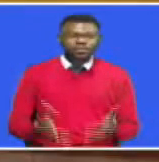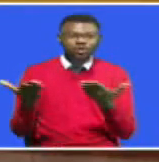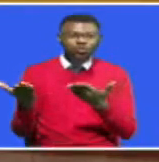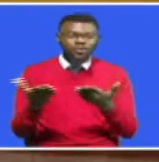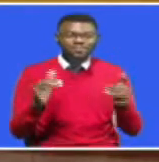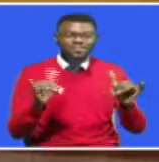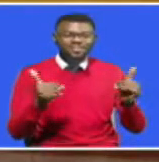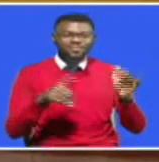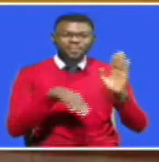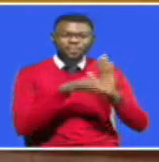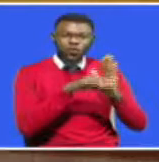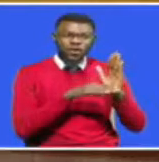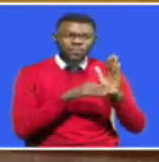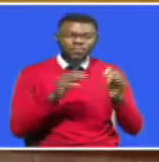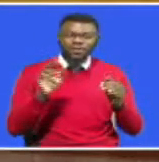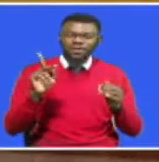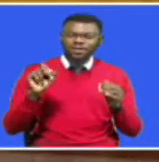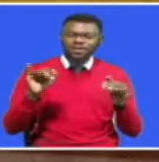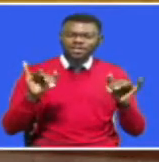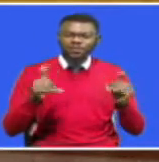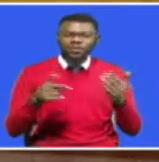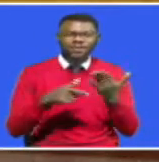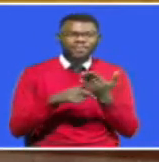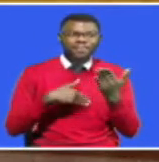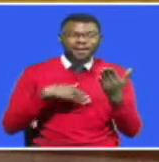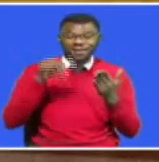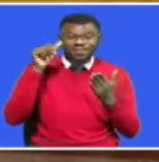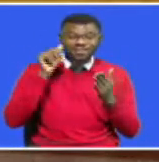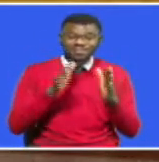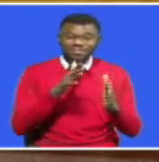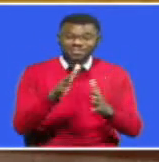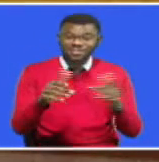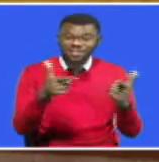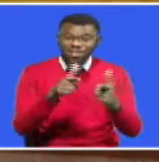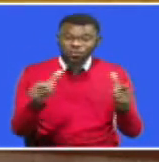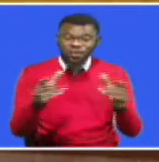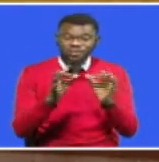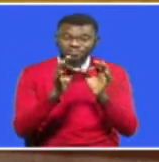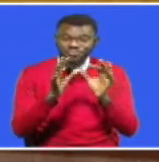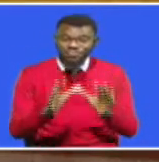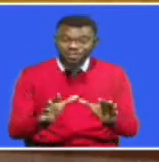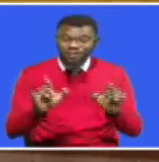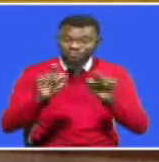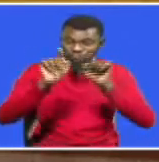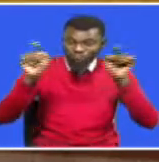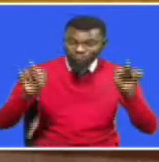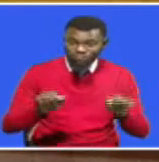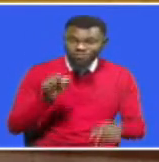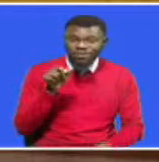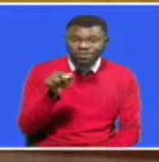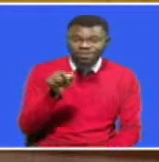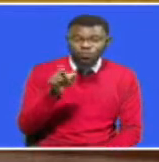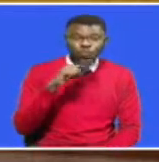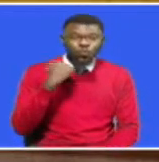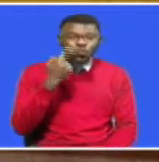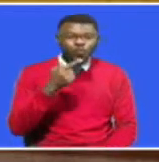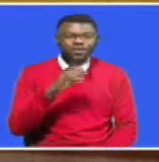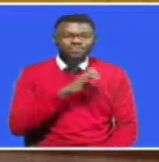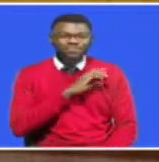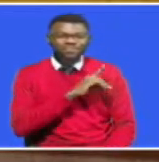Karibu mtazamaji kwa taarifa za KTN leo. Mimi naitwa Ali Manzu, mtangazaji mwenzangu ambaye unamuona hapo kupitia ile lugha ya ishara ni Damien